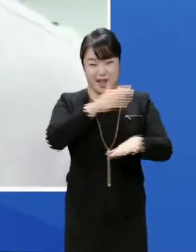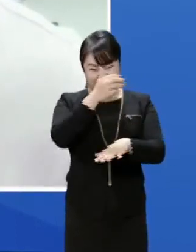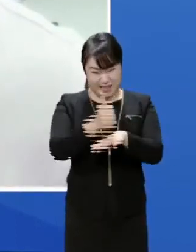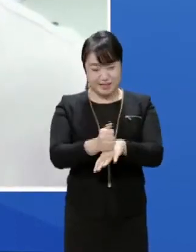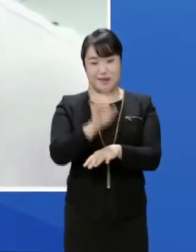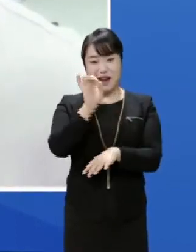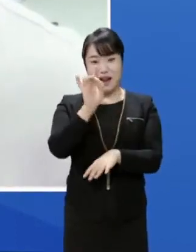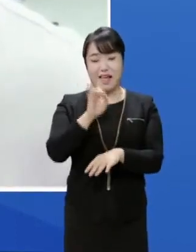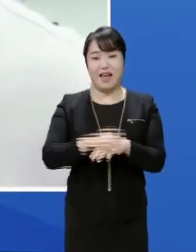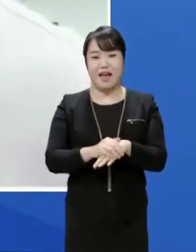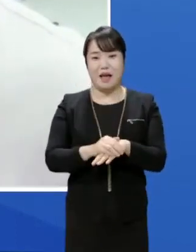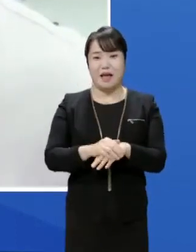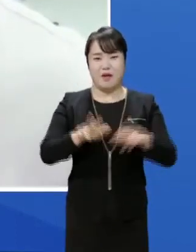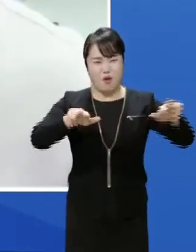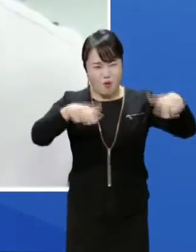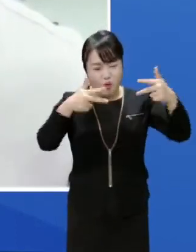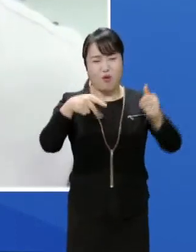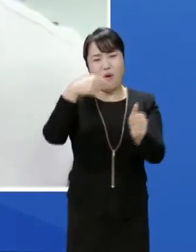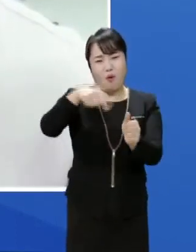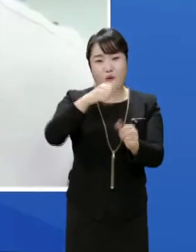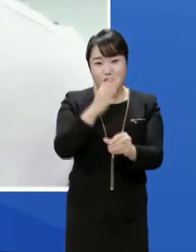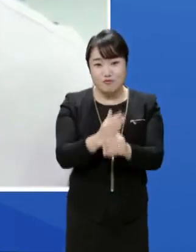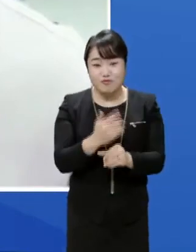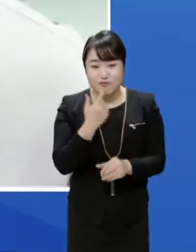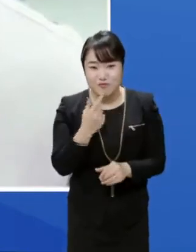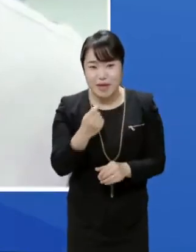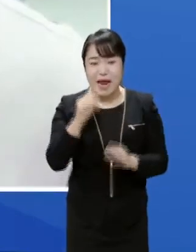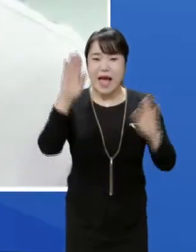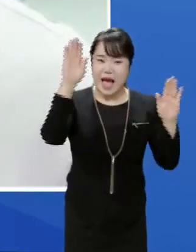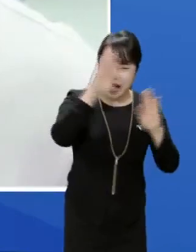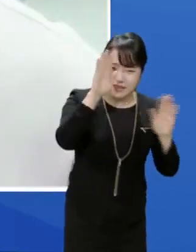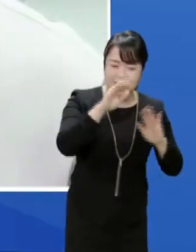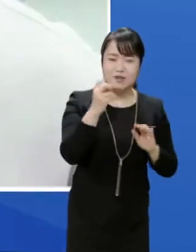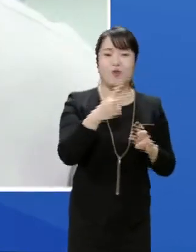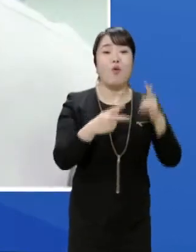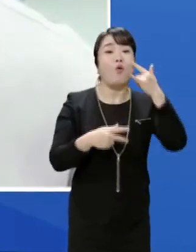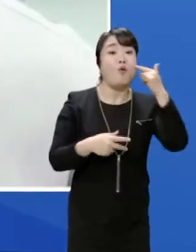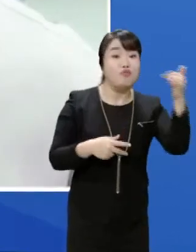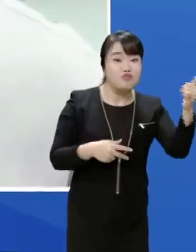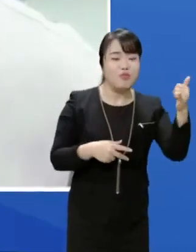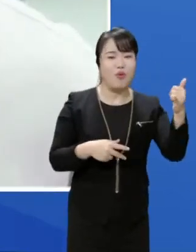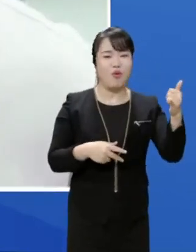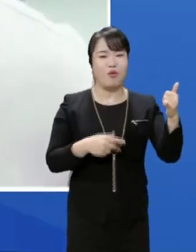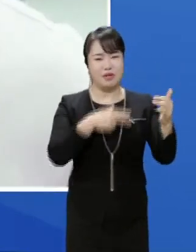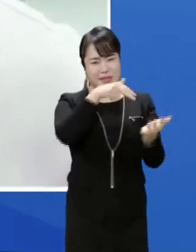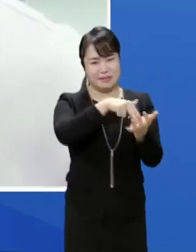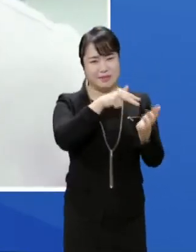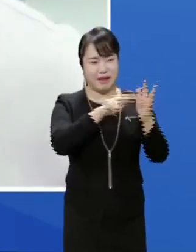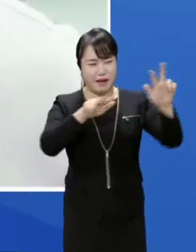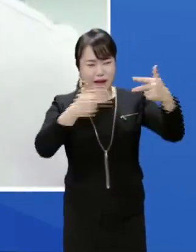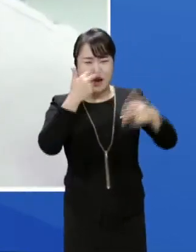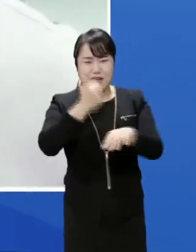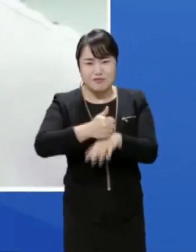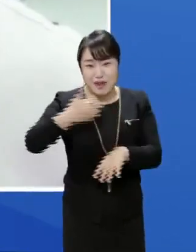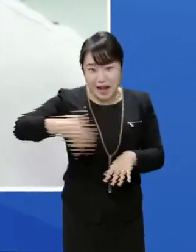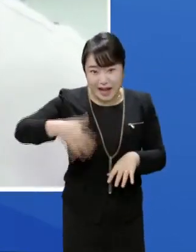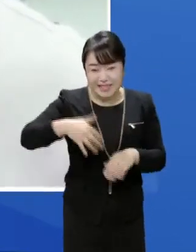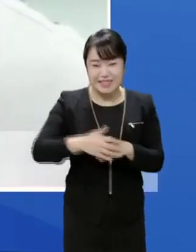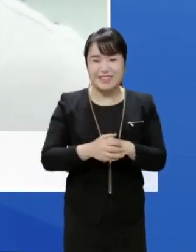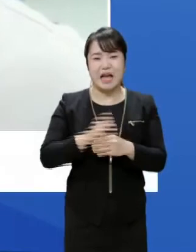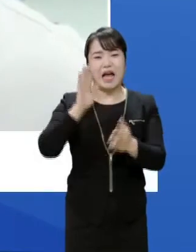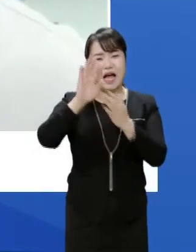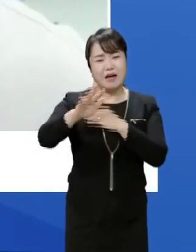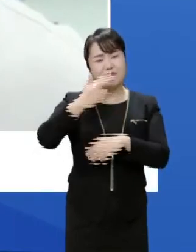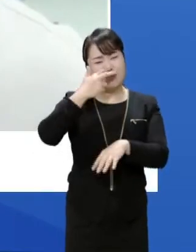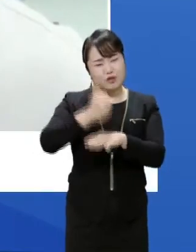이제 지금 한창 원격 수업이 진행되고 있습니다. 학생과 학부모가 원격 수업에 아직은 좀 적응하기 힘들지만 앞으로 잘 적응할 수